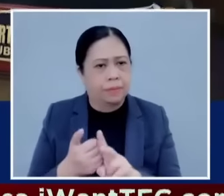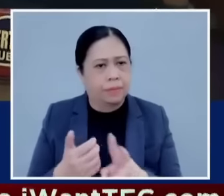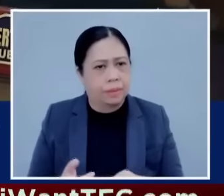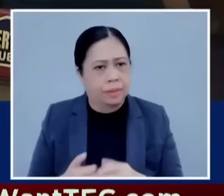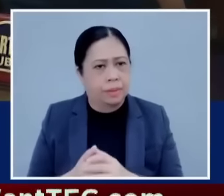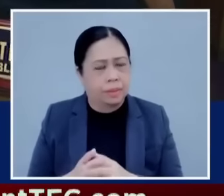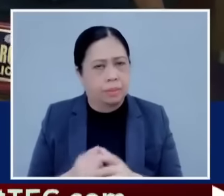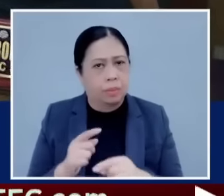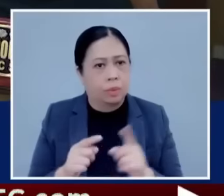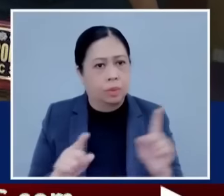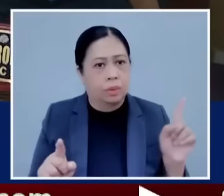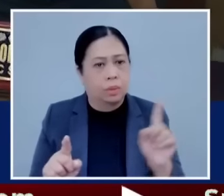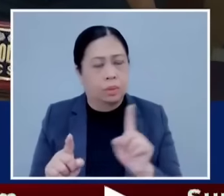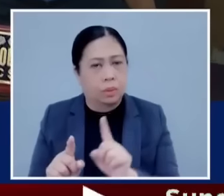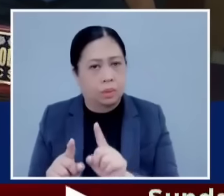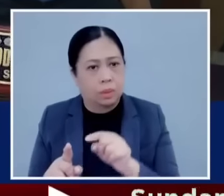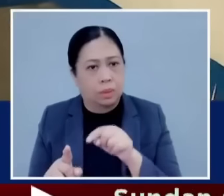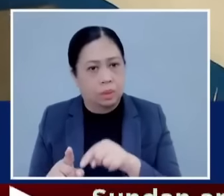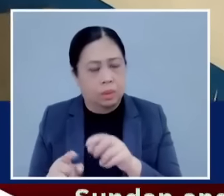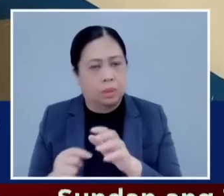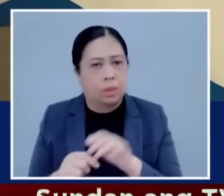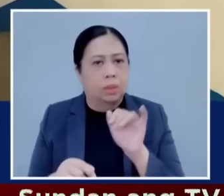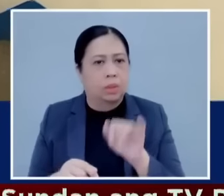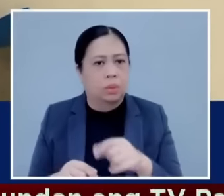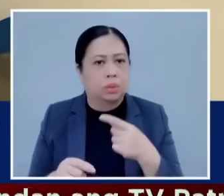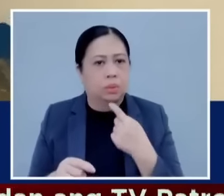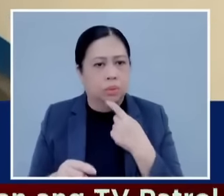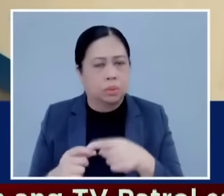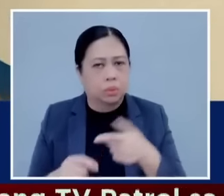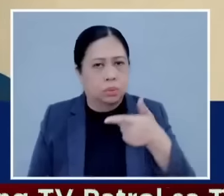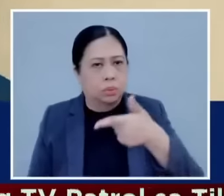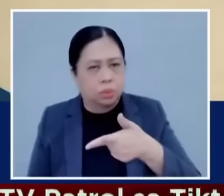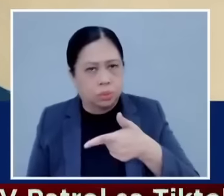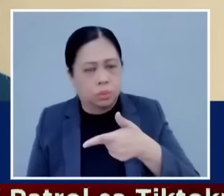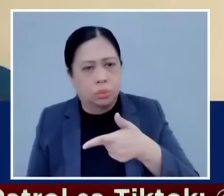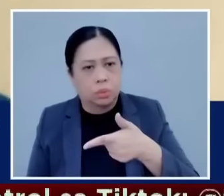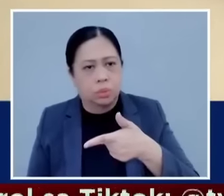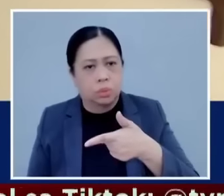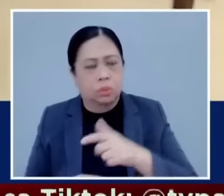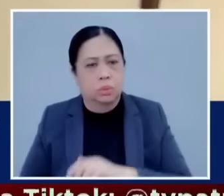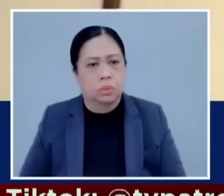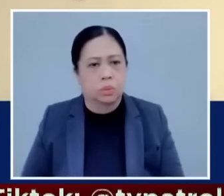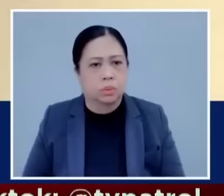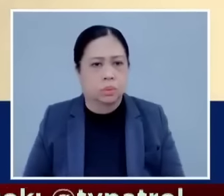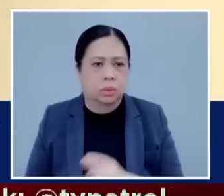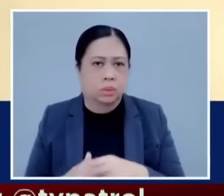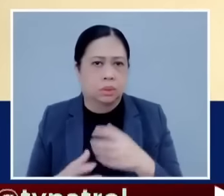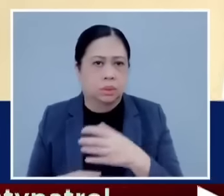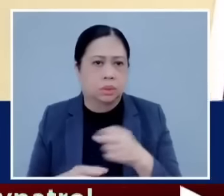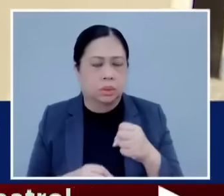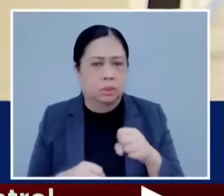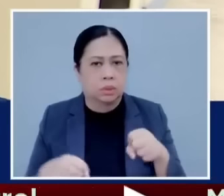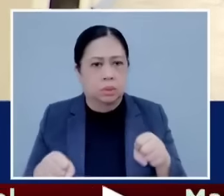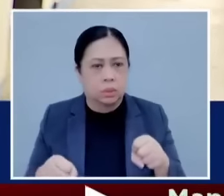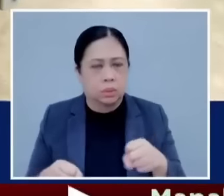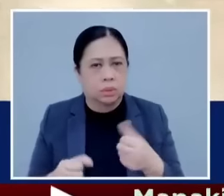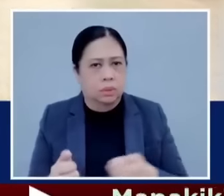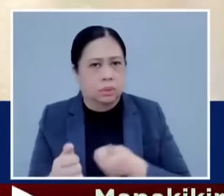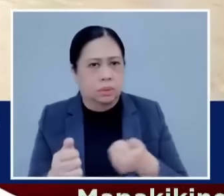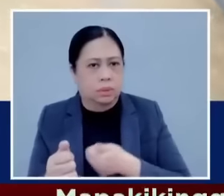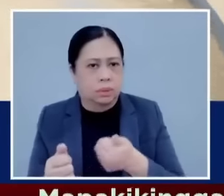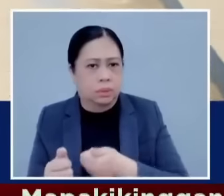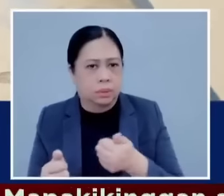ng lapitan ng mga suspek. Doon na umano sila tinutukan ng baril at kinuha ang kanilang motor. Sa hot pursuit